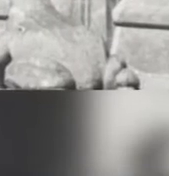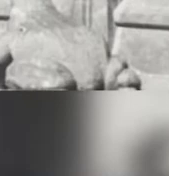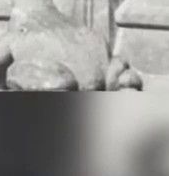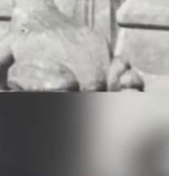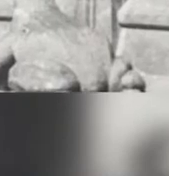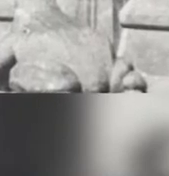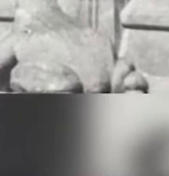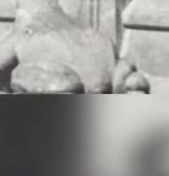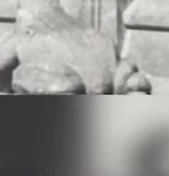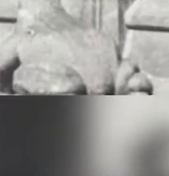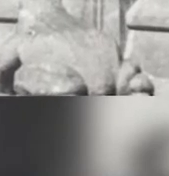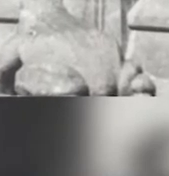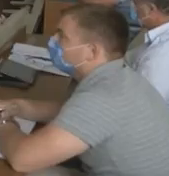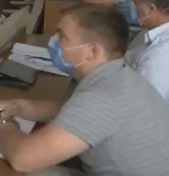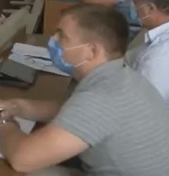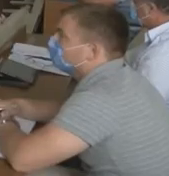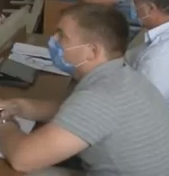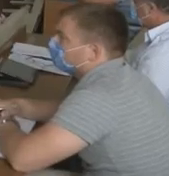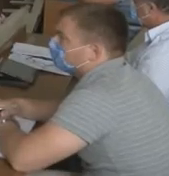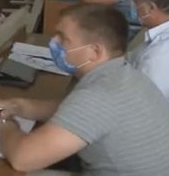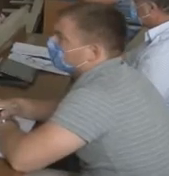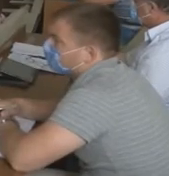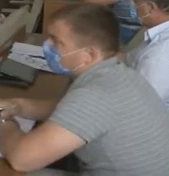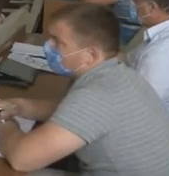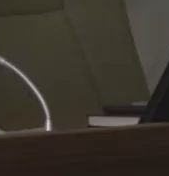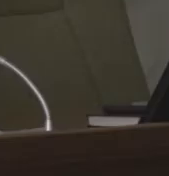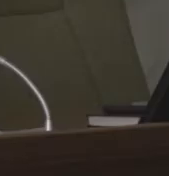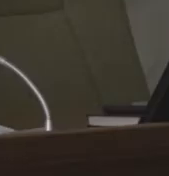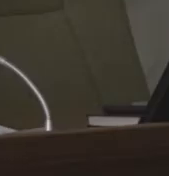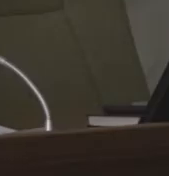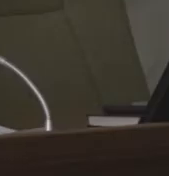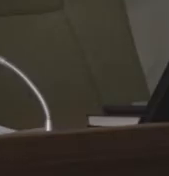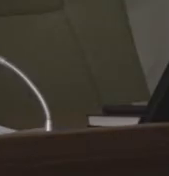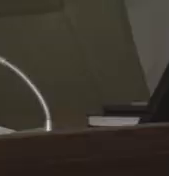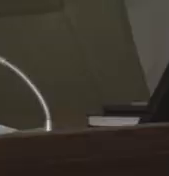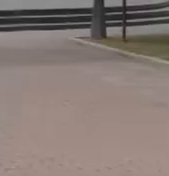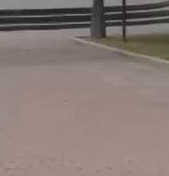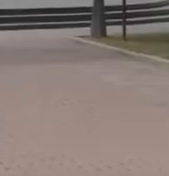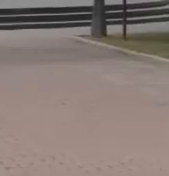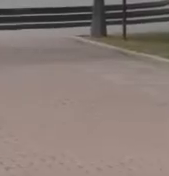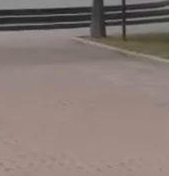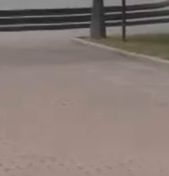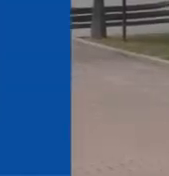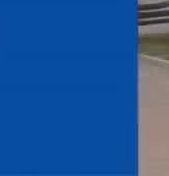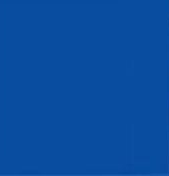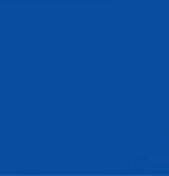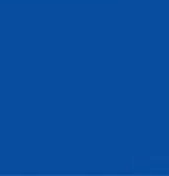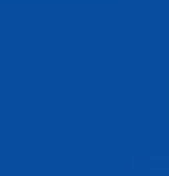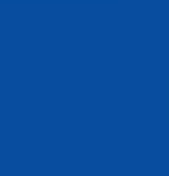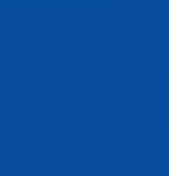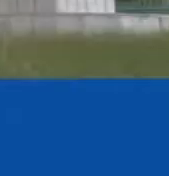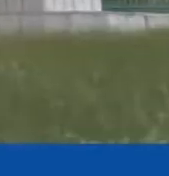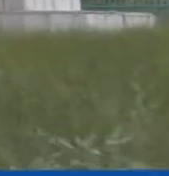можуть повернутися. У Чернігові проведуть опитування з приводу повернення скульптур, які колись стояли біля фонтану у сквері Попудренка.